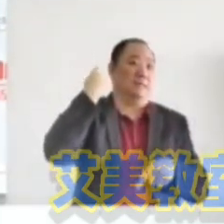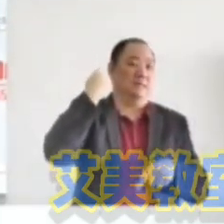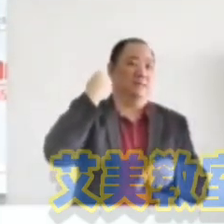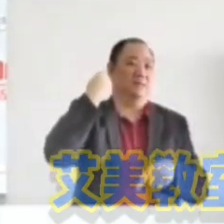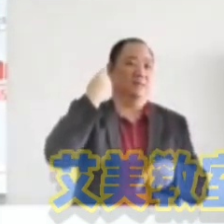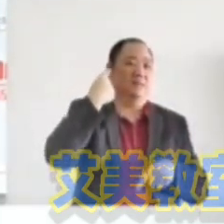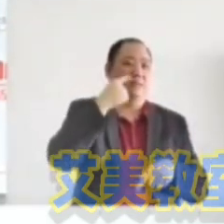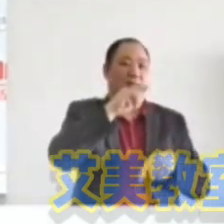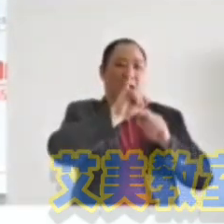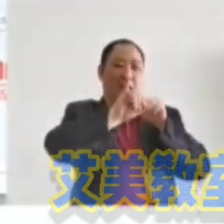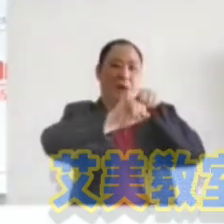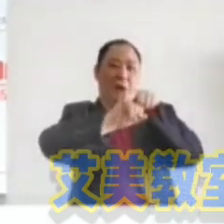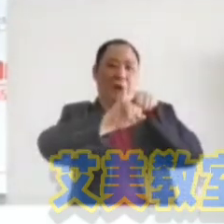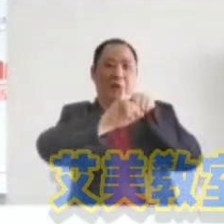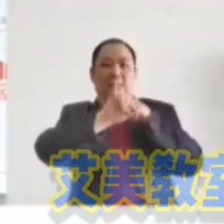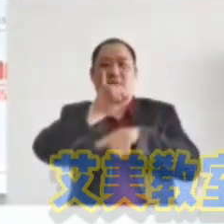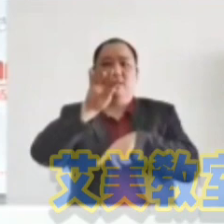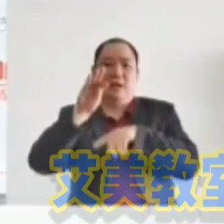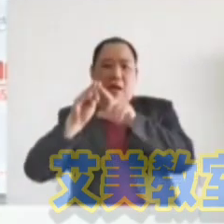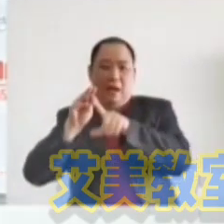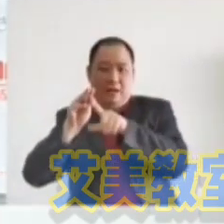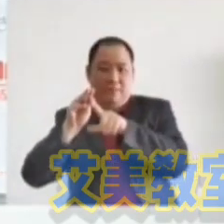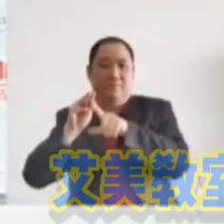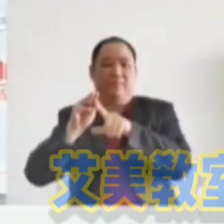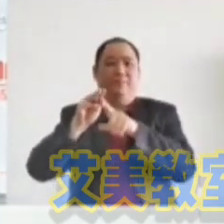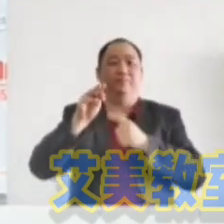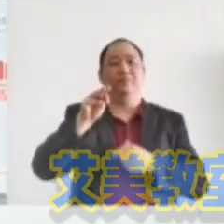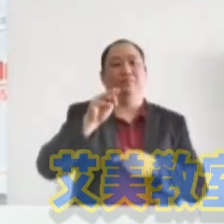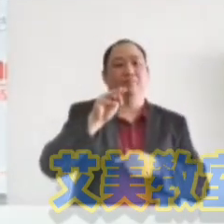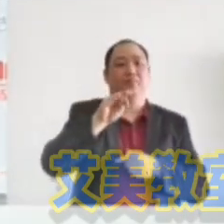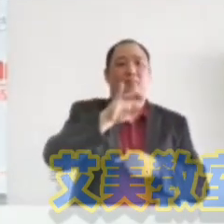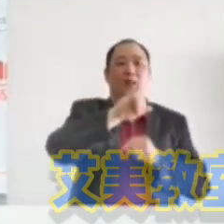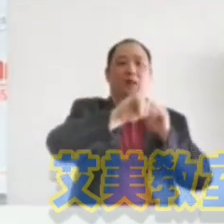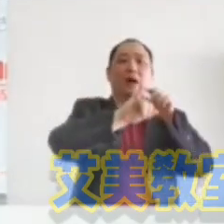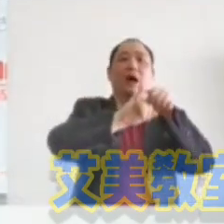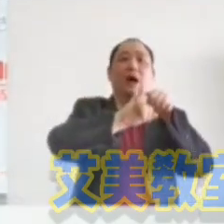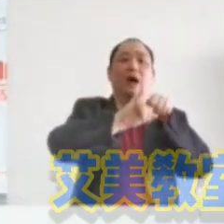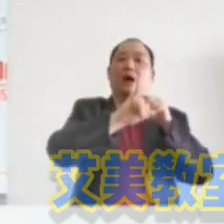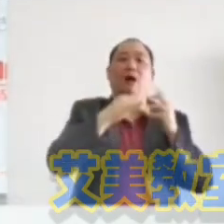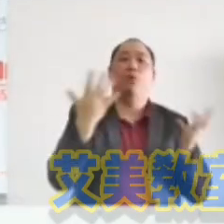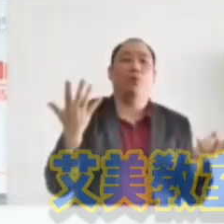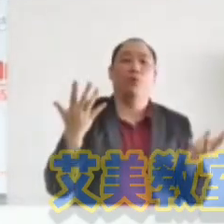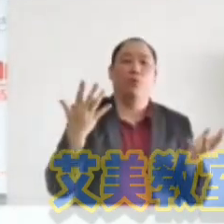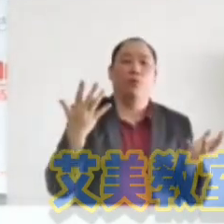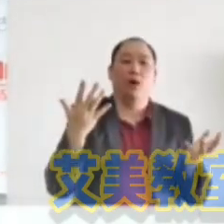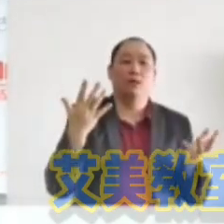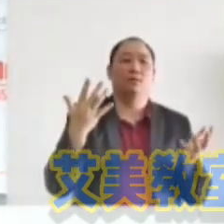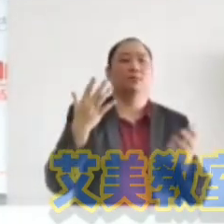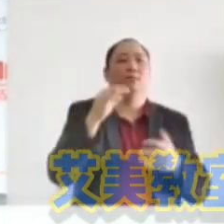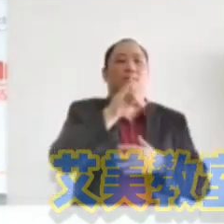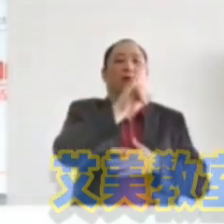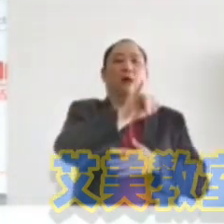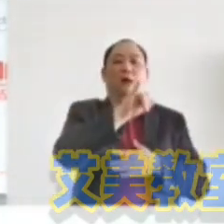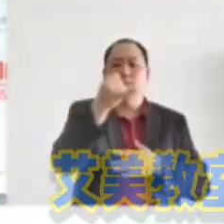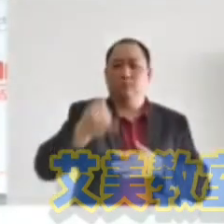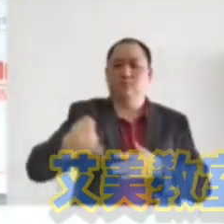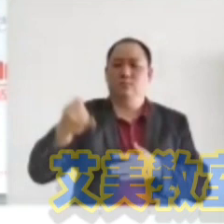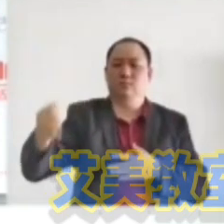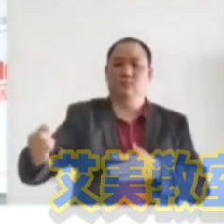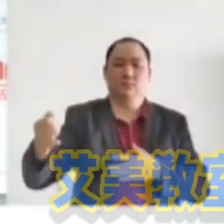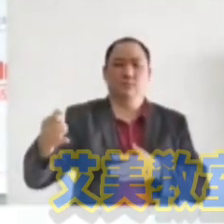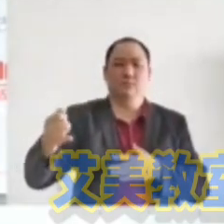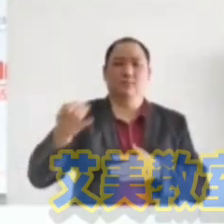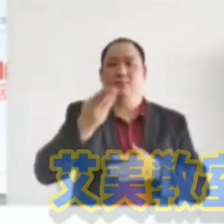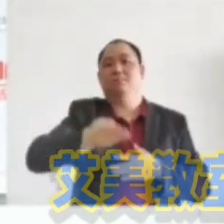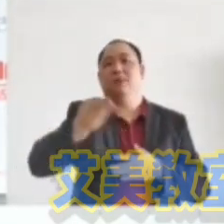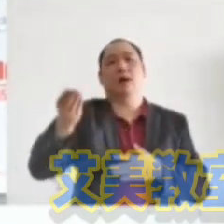得刚才我所说的吗？我们 HIM 嘛，对不对？那 I 接下来呢，就要知道一下哦，到底这个 hemoglobin